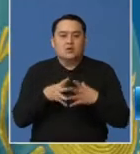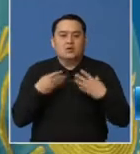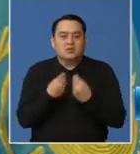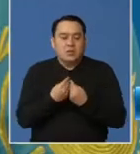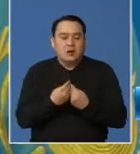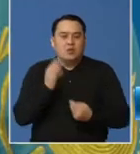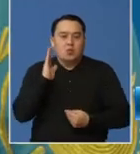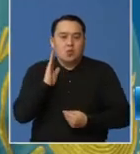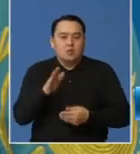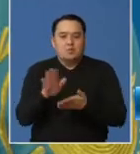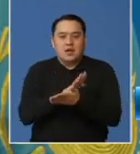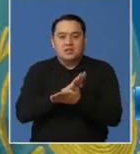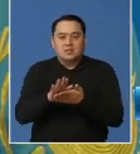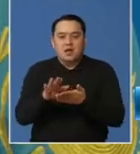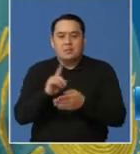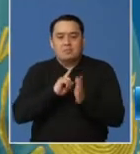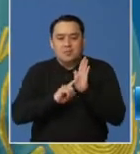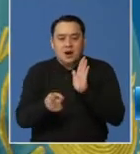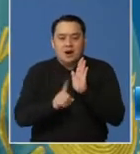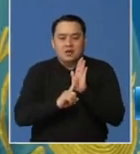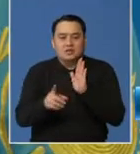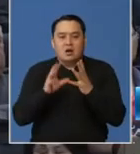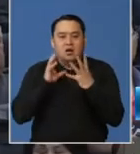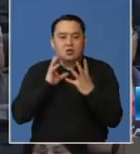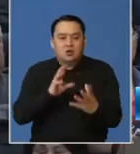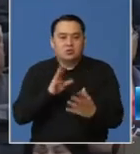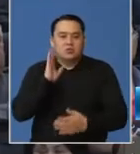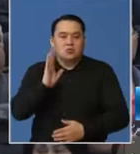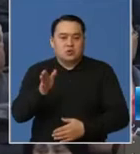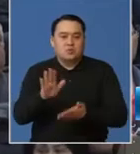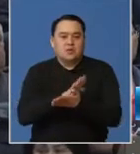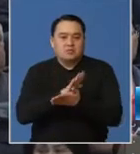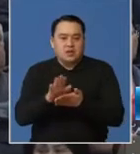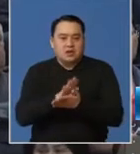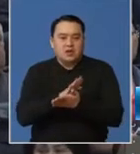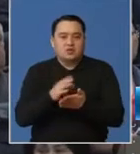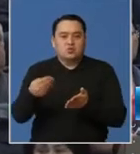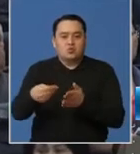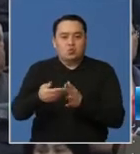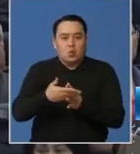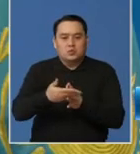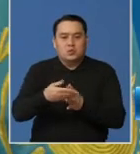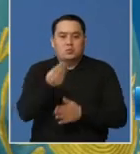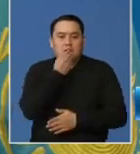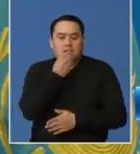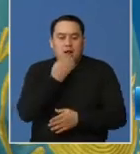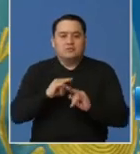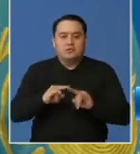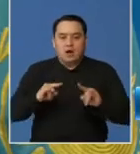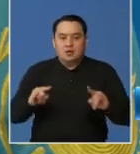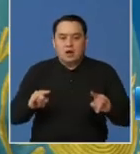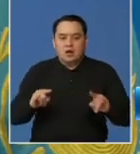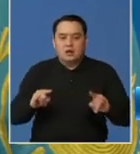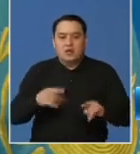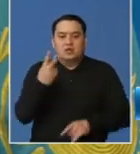будет предусмотрен бесплатный проезд в городском общественном транспорте. Предусматривается субсидирование питания в детских садах